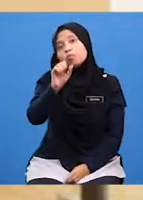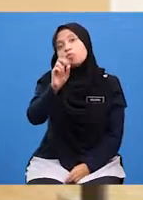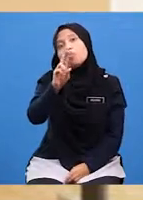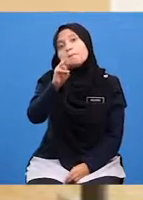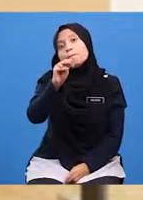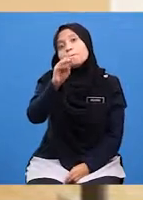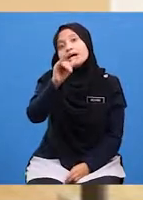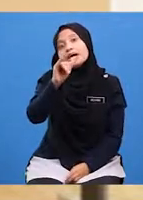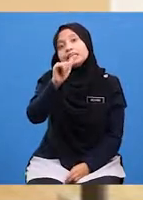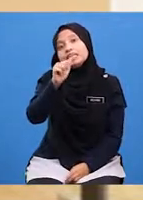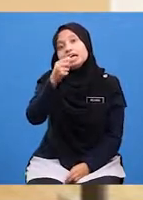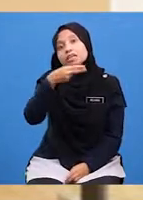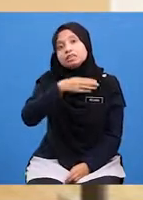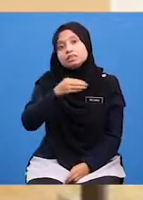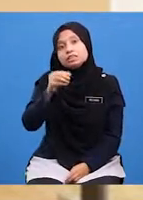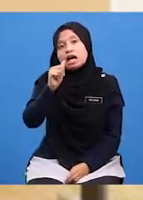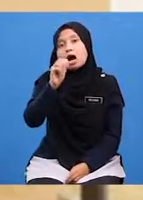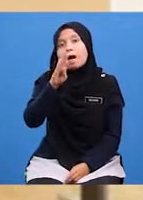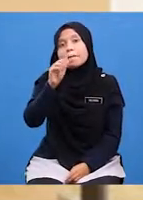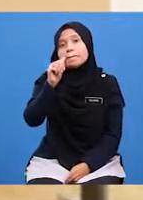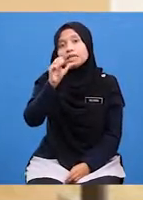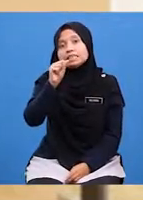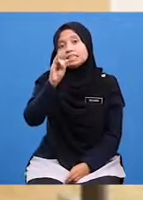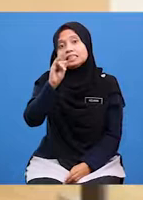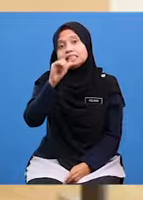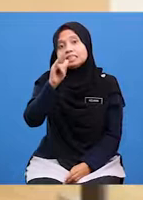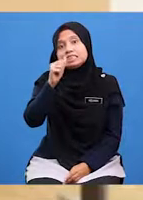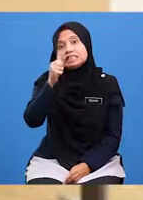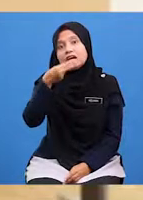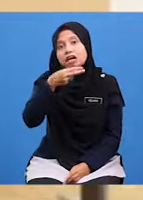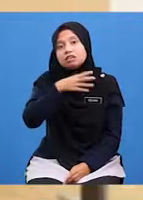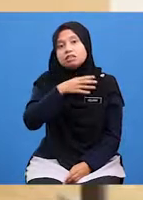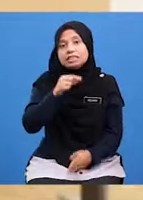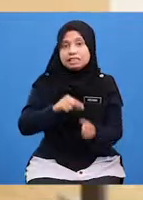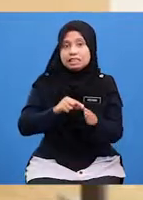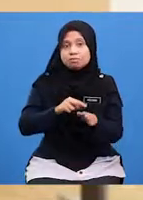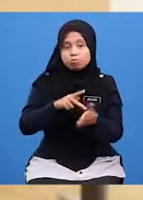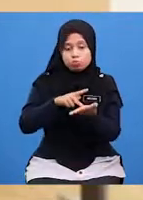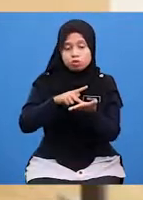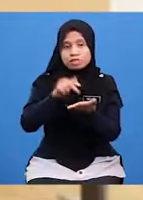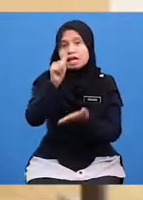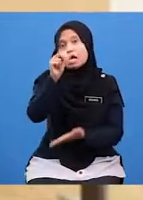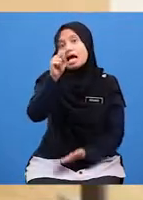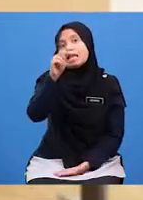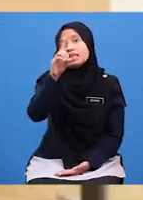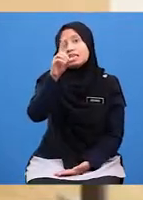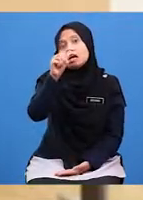Kerajaan Islam Abbasiyah dan juga Kerajaan Islam Utsmaniyah yang berpusat di Andalusia.